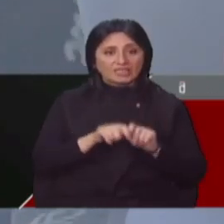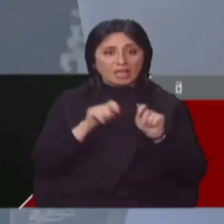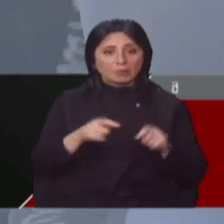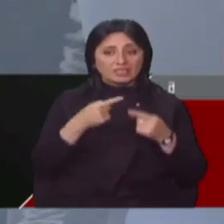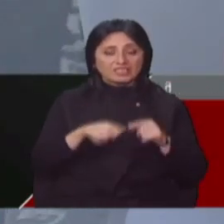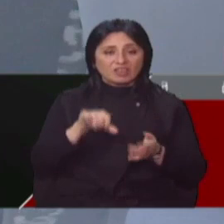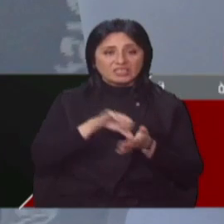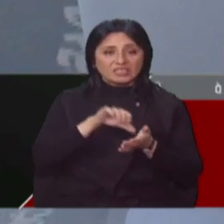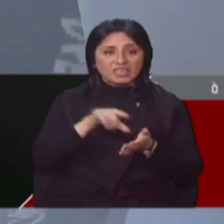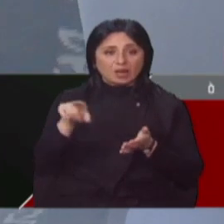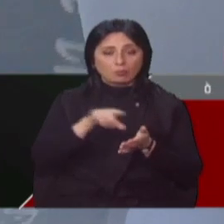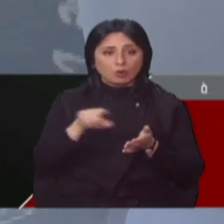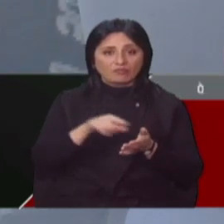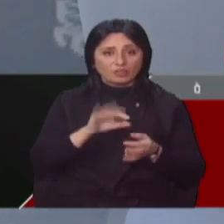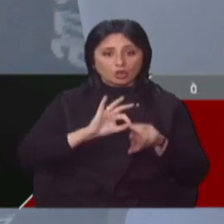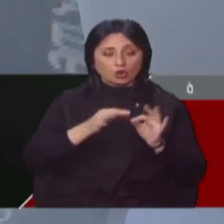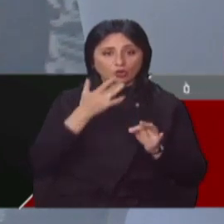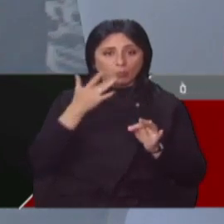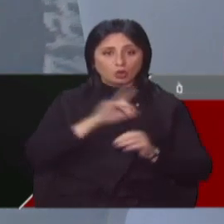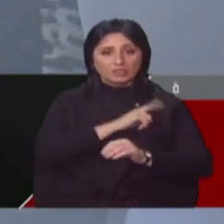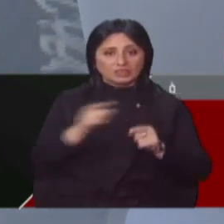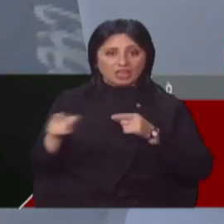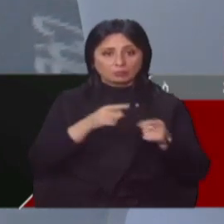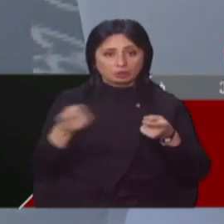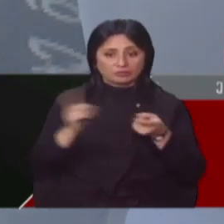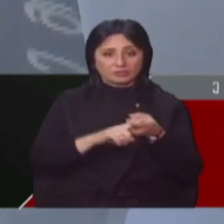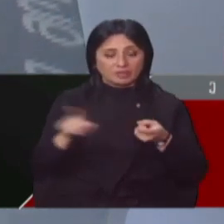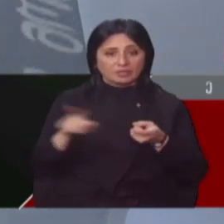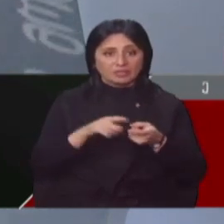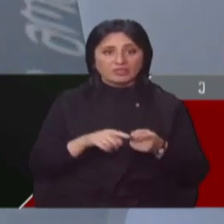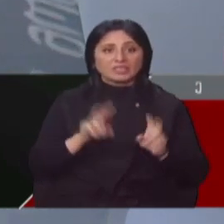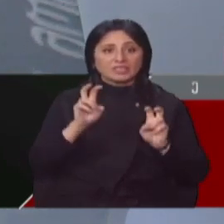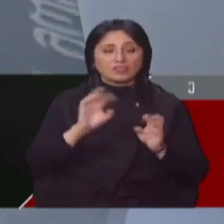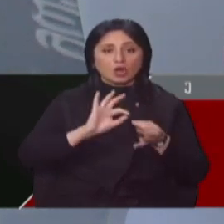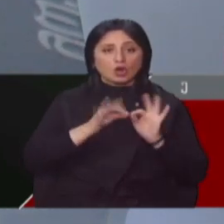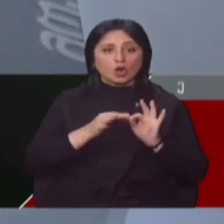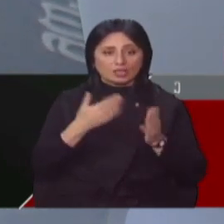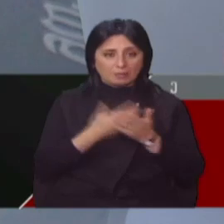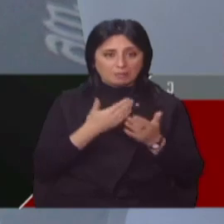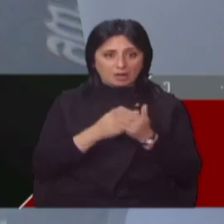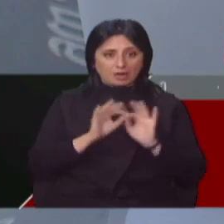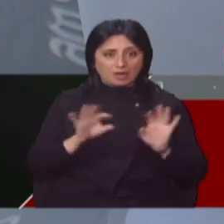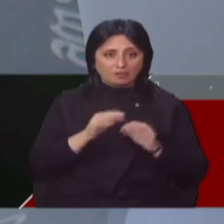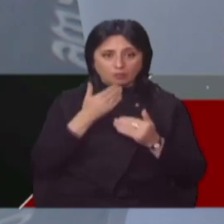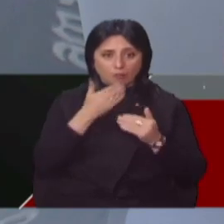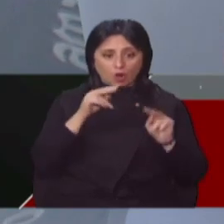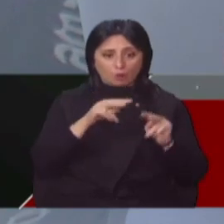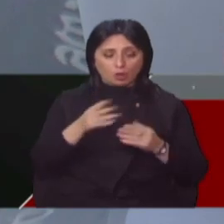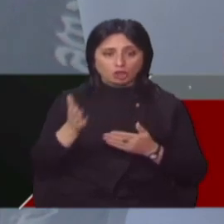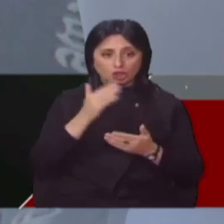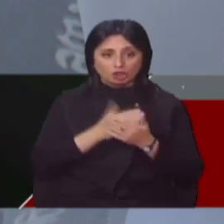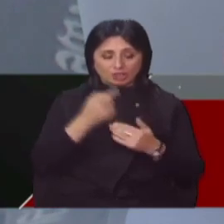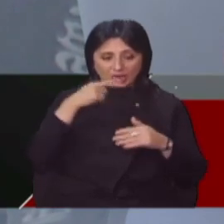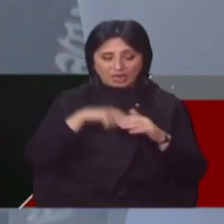თუ სხვა წარმომადგენლებს, სადა კონკრეტულ პოლიტიკურ ძალებს შორის გამოიკვეთა. დასახელდა კონკრეტული მაგალითებიც. ბოლო მონიტორინგის